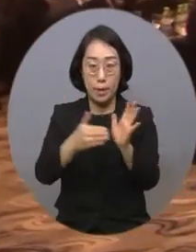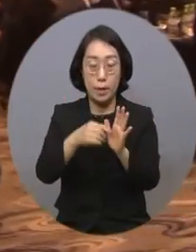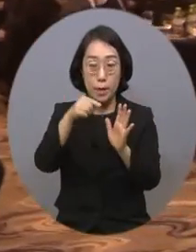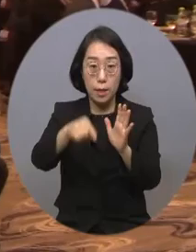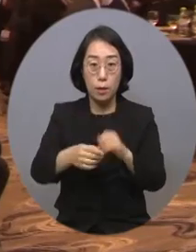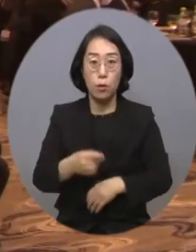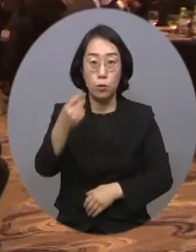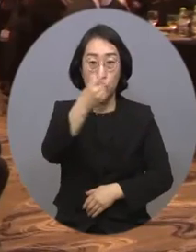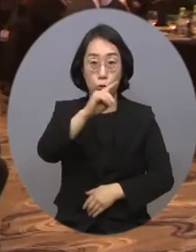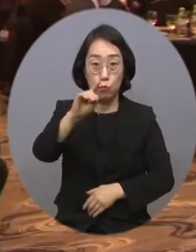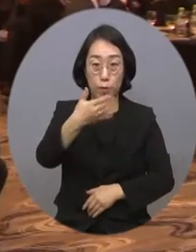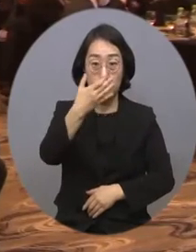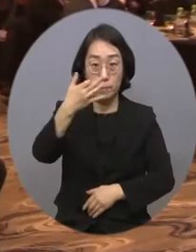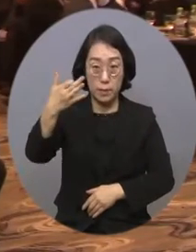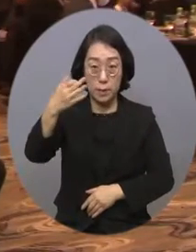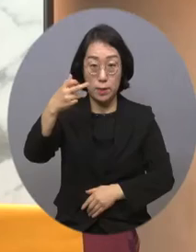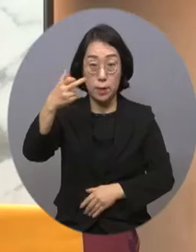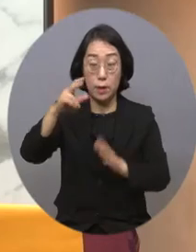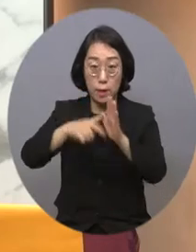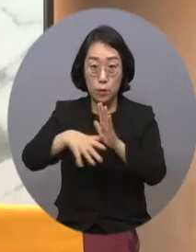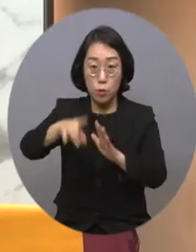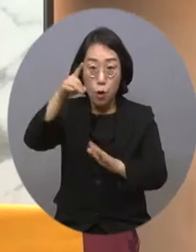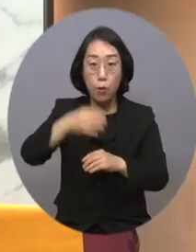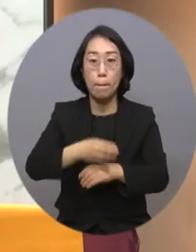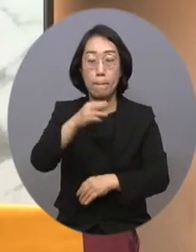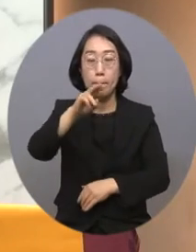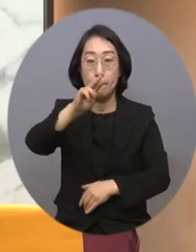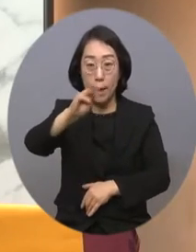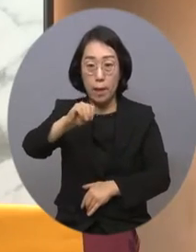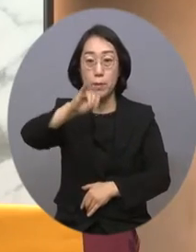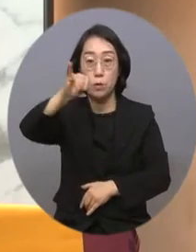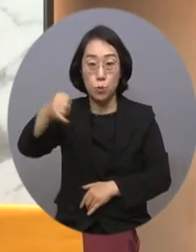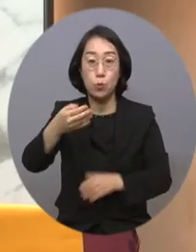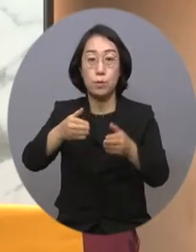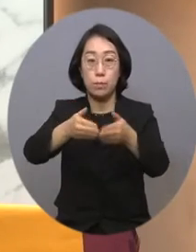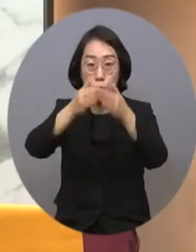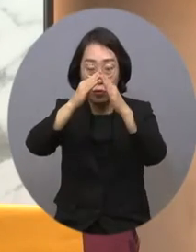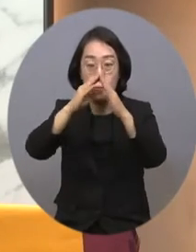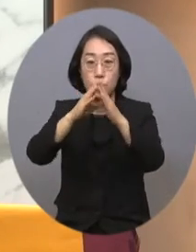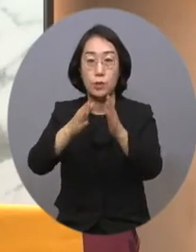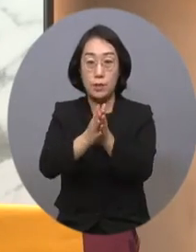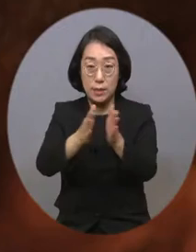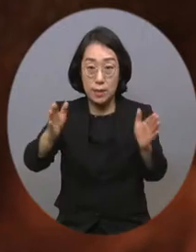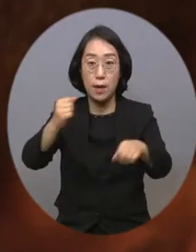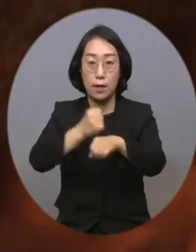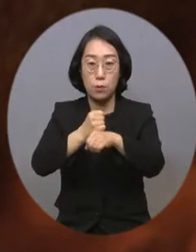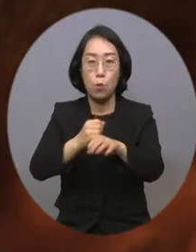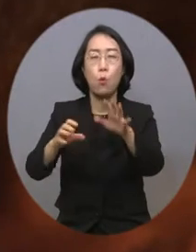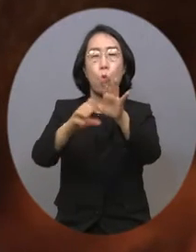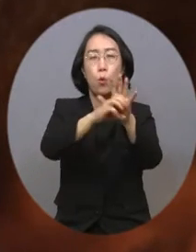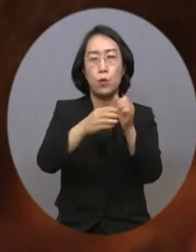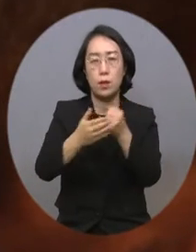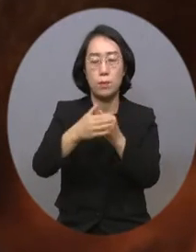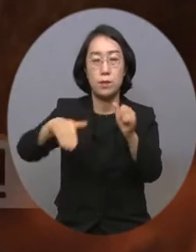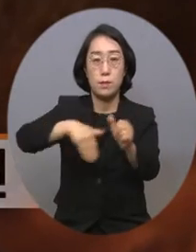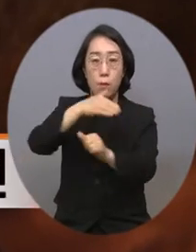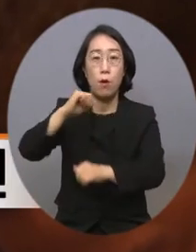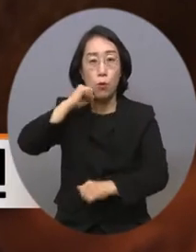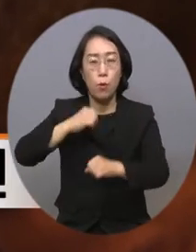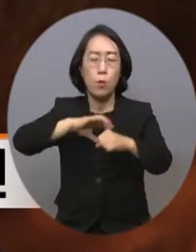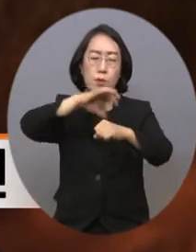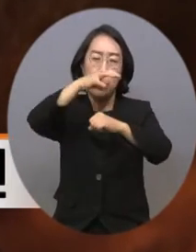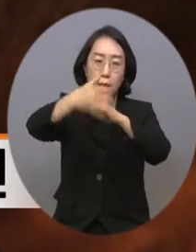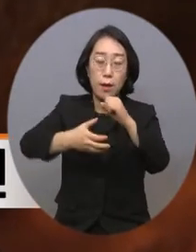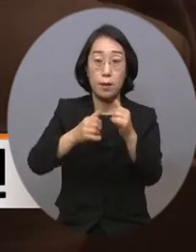1917년 멜빈 존 수가 설립한 국제 라이온스 협회 의 연례행사로 코로나 일부의 상황 속에서 어려움을 겪고 있는 전세계